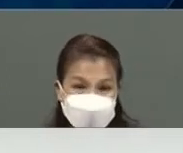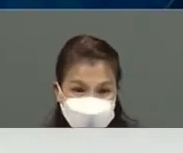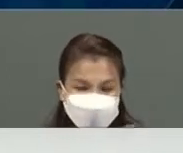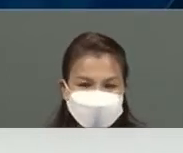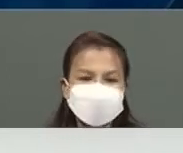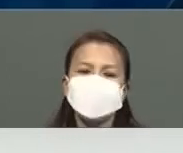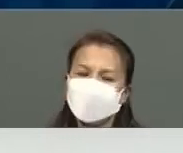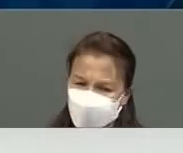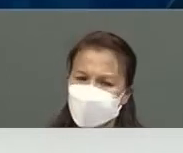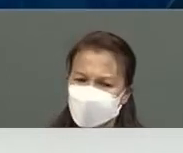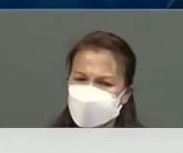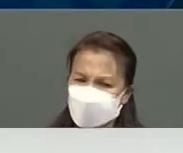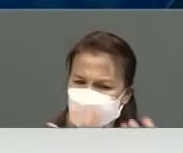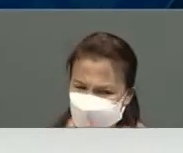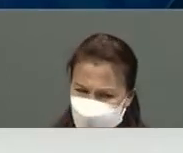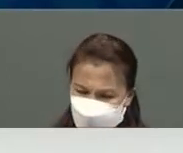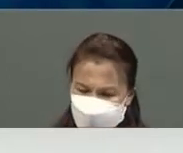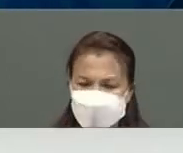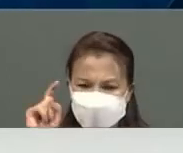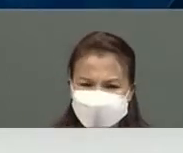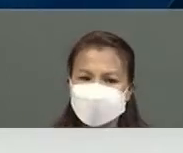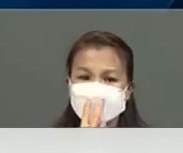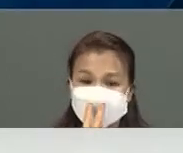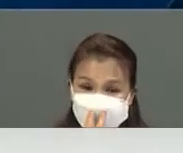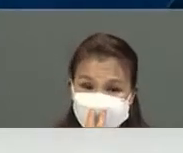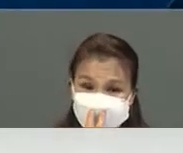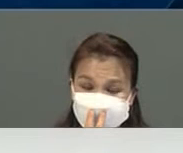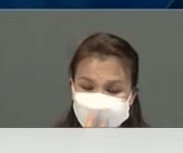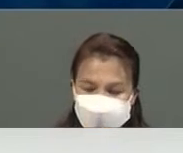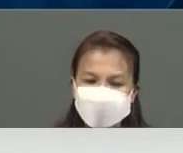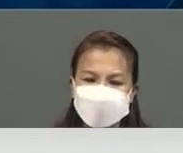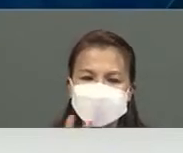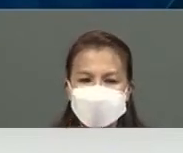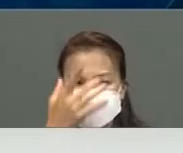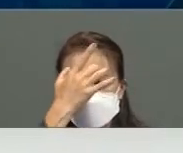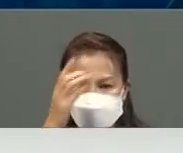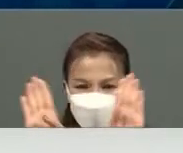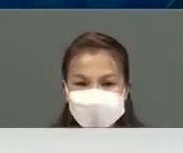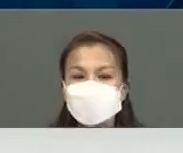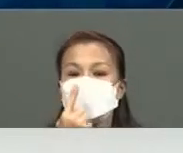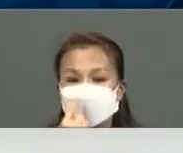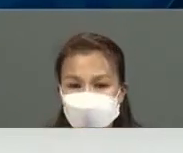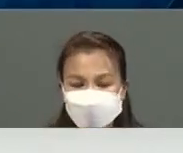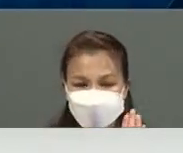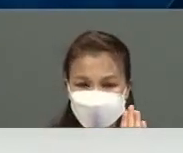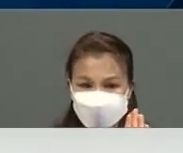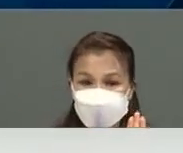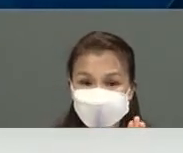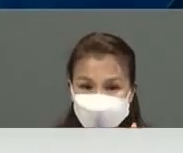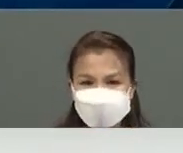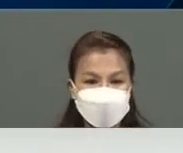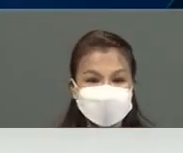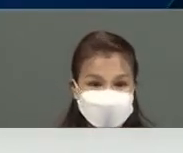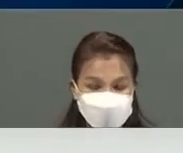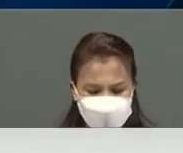กรุงเทพฯและปริมณฑลเพราะว่าผู้ติดเชื้อเพิ่มขึ้นต่อเนื่องพูดป่วยหนักในกรุงเทพฯนะคะมีมากถึง 210คน